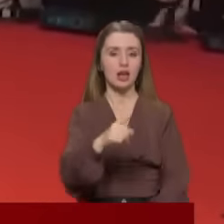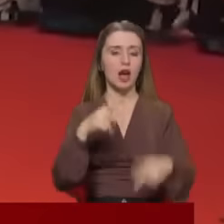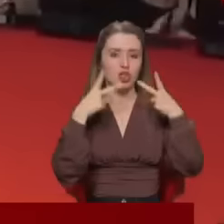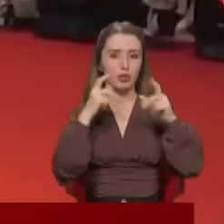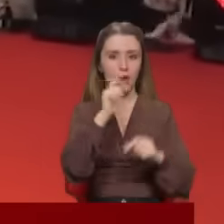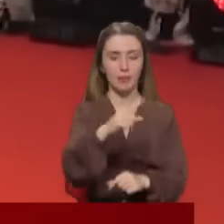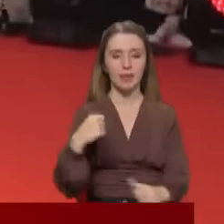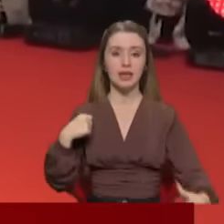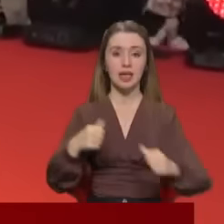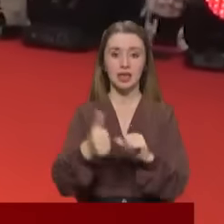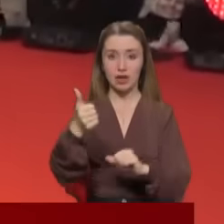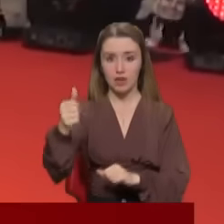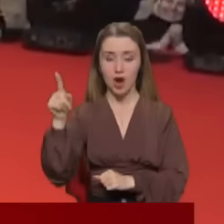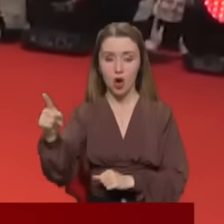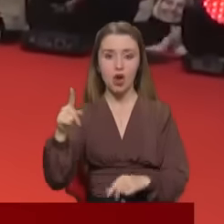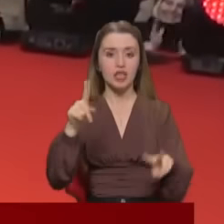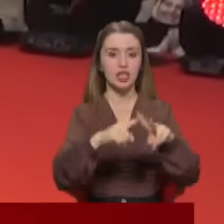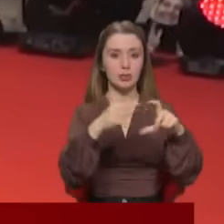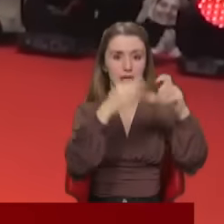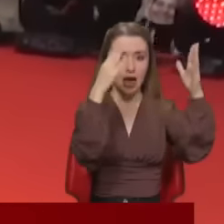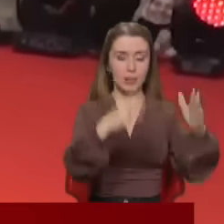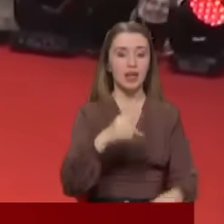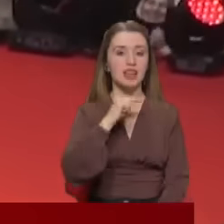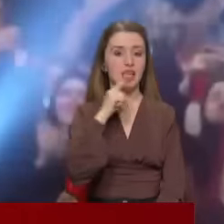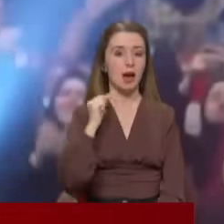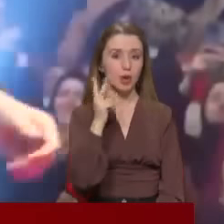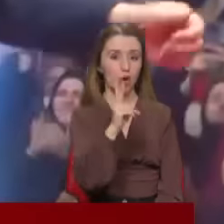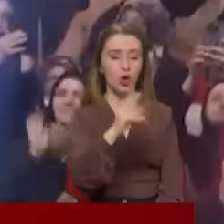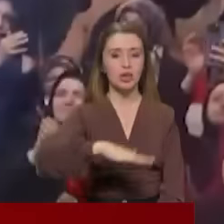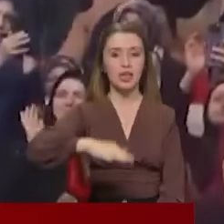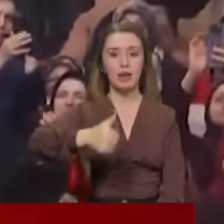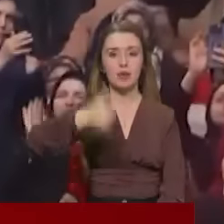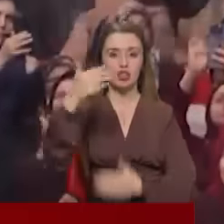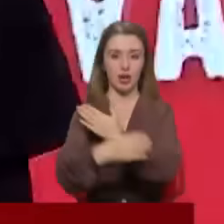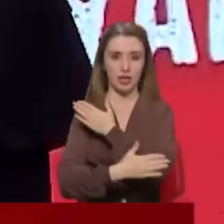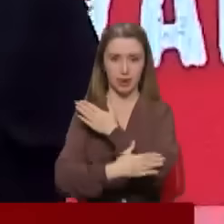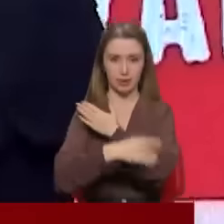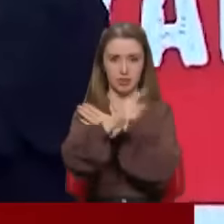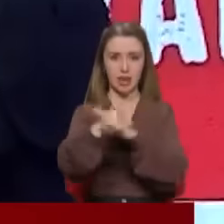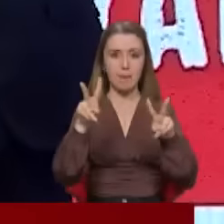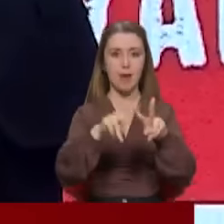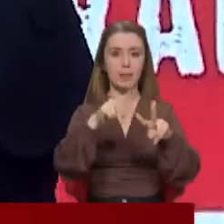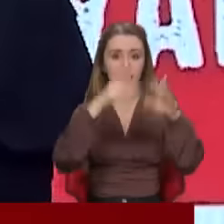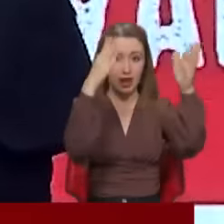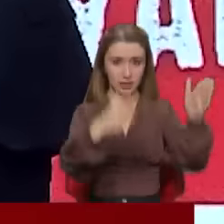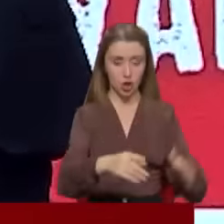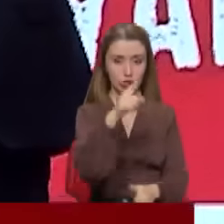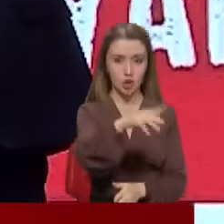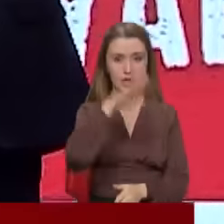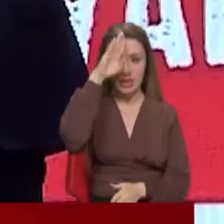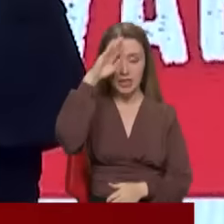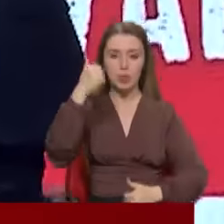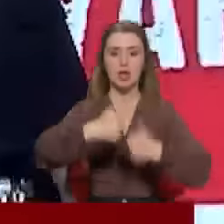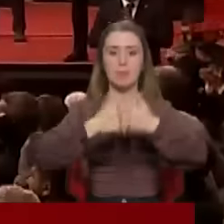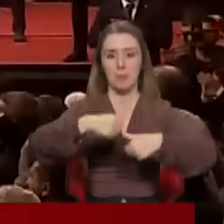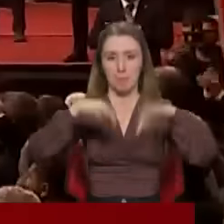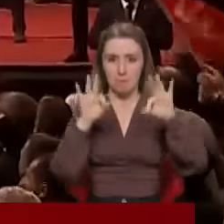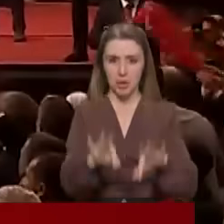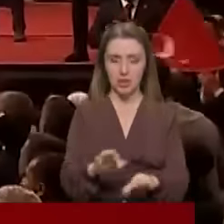açıkladı. Yeniden Refah, Necmettin Erbakan'ın damadı, Genel Başkan Yardımcısı Mehmet Altınöz ile İstanbul yarışına